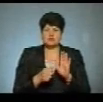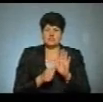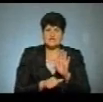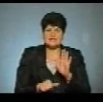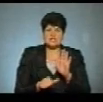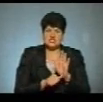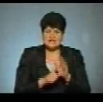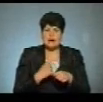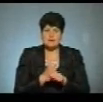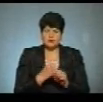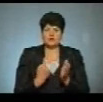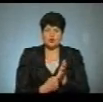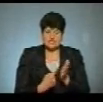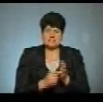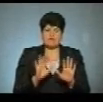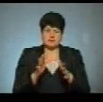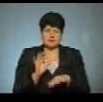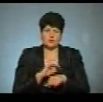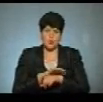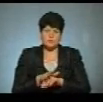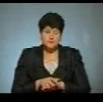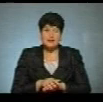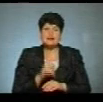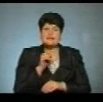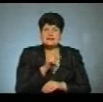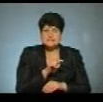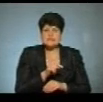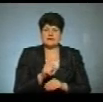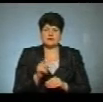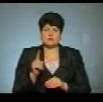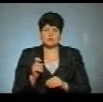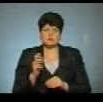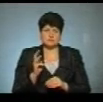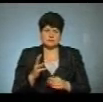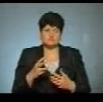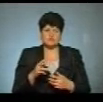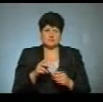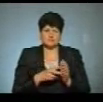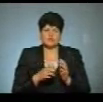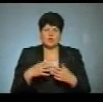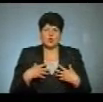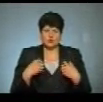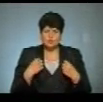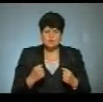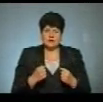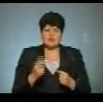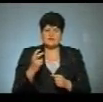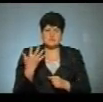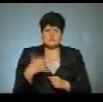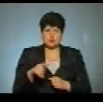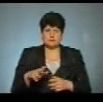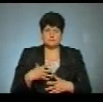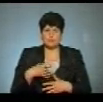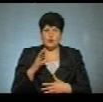9866 лабораторно підтверджених випадків COVID-19. З них 1103 пацієнти одужали, померли 250 людей.